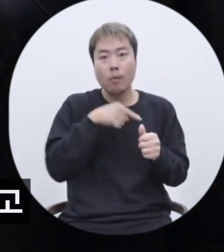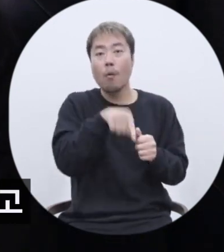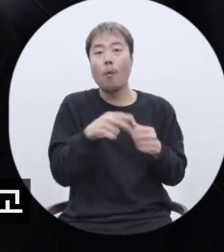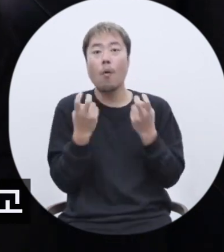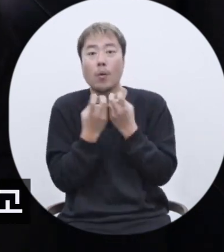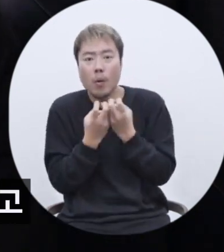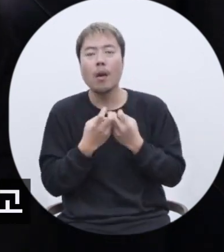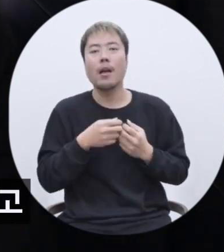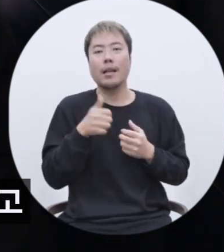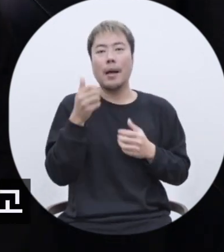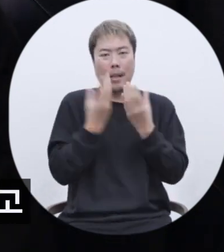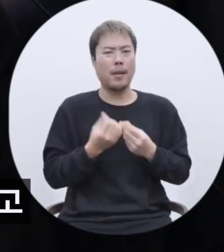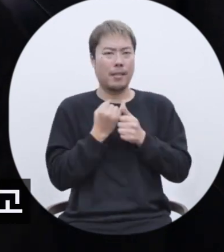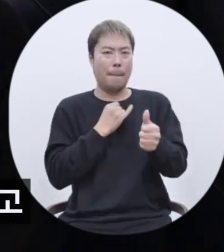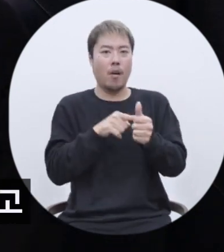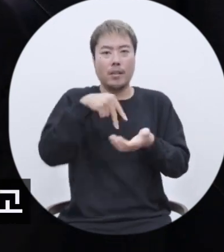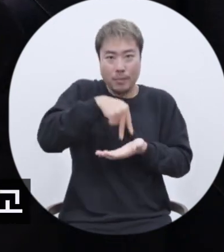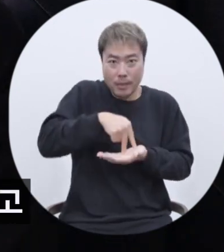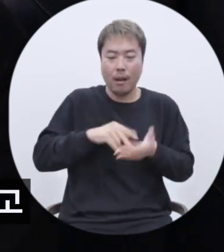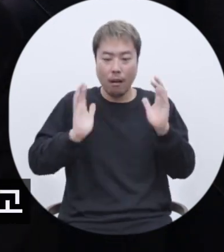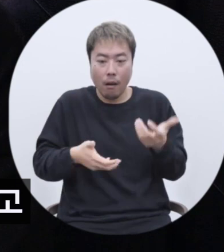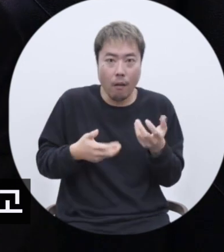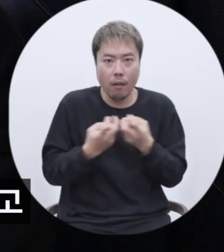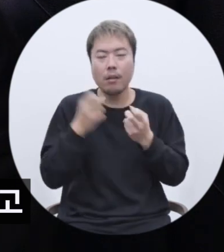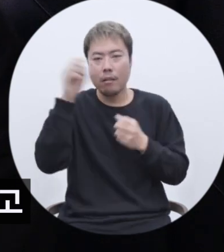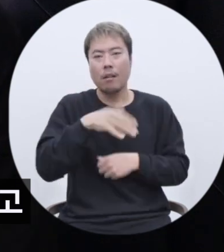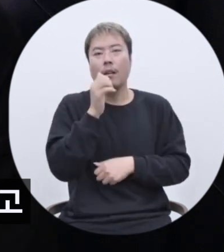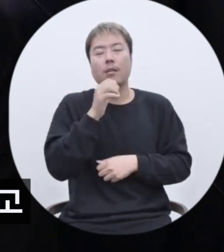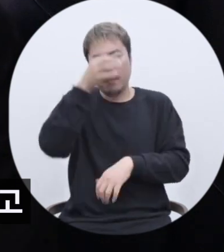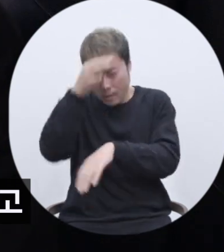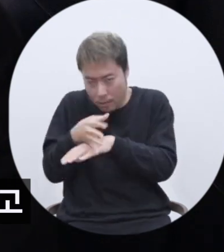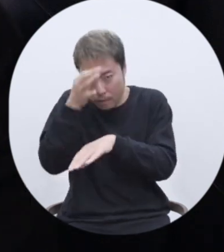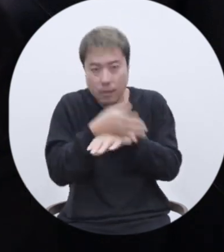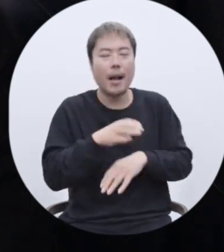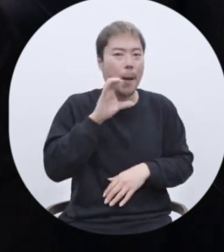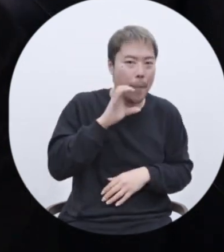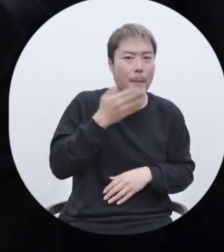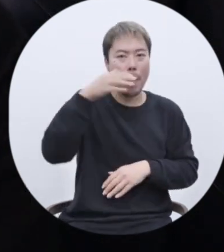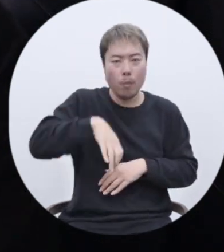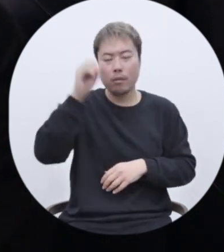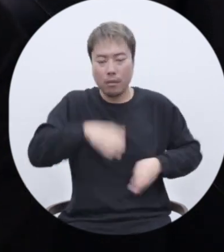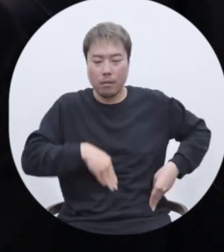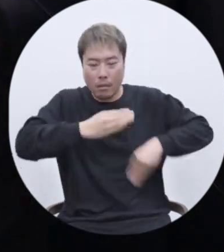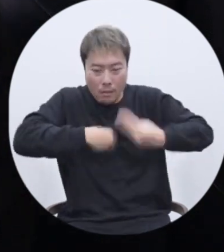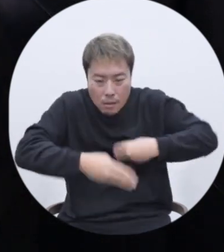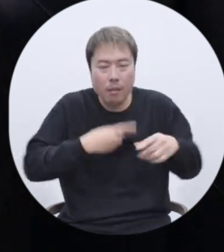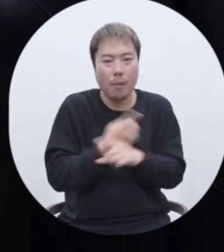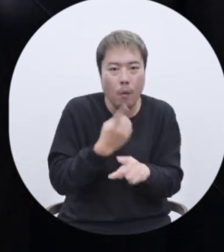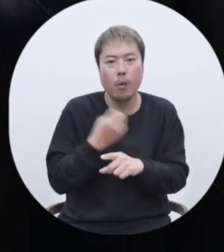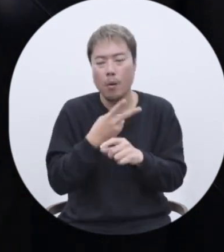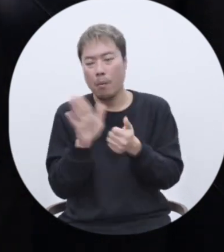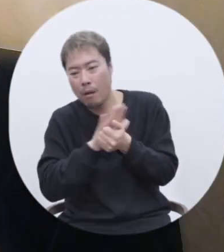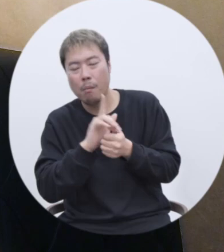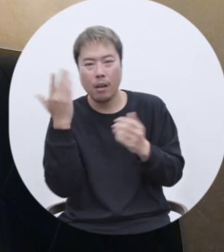정말 죄송합니다 하고 카페 같은데 식당에서 이제 갈고 이제 뒤처리도 이제 다 가지고 오고